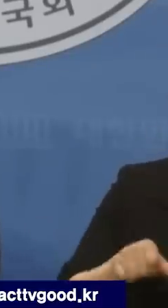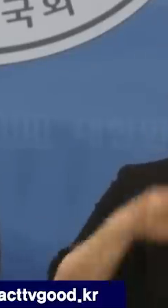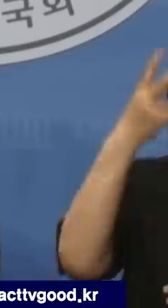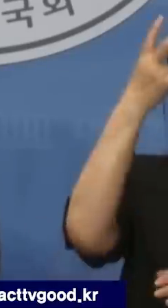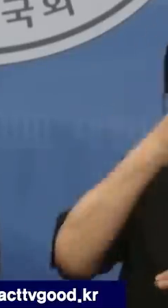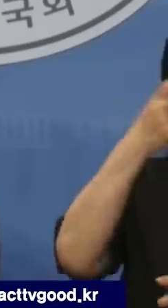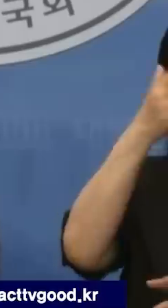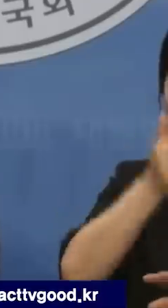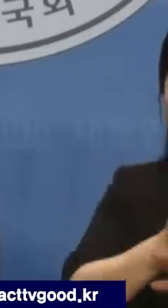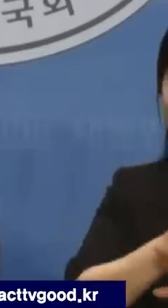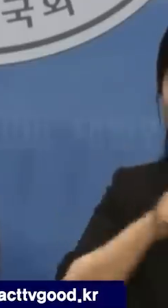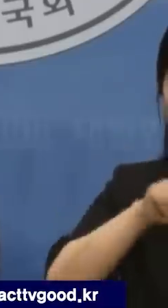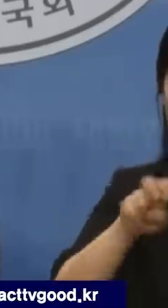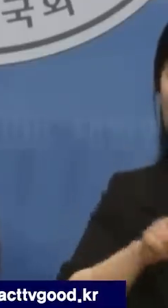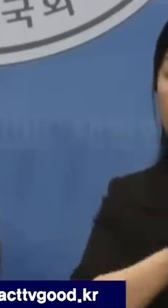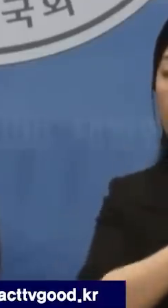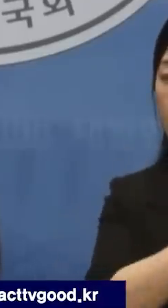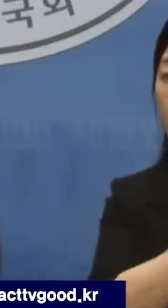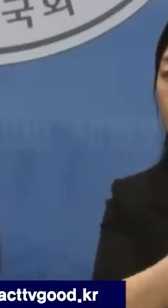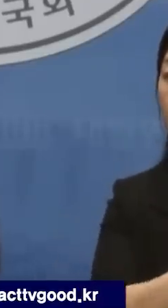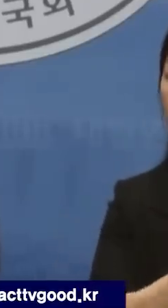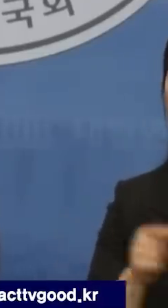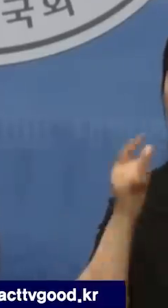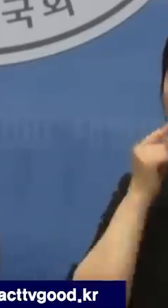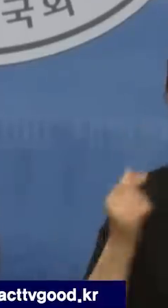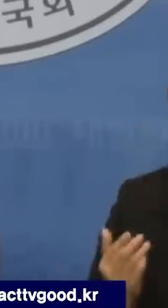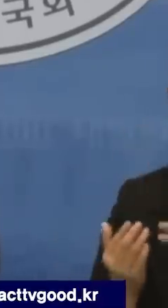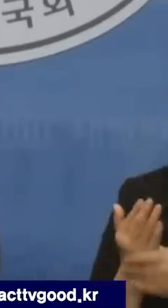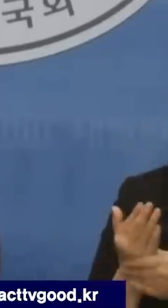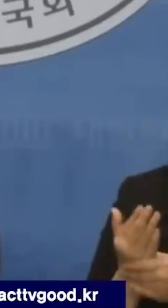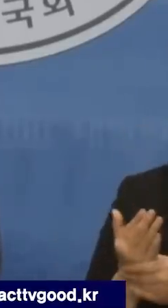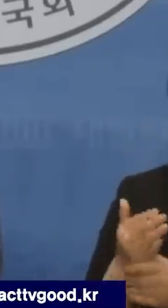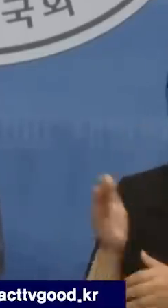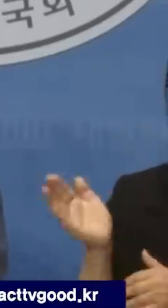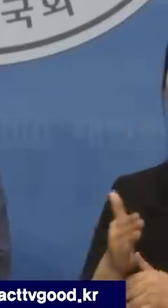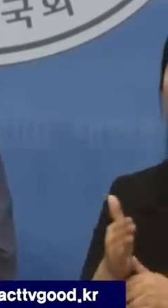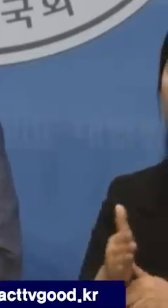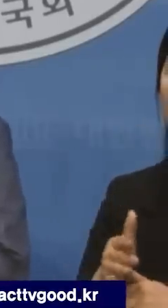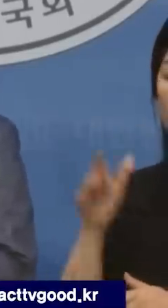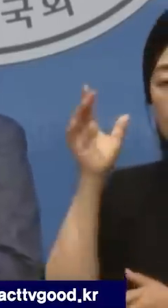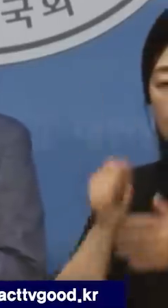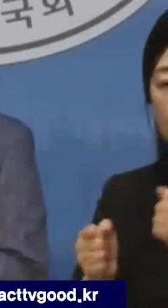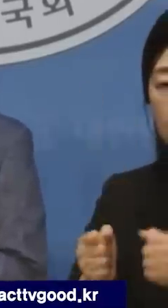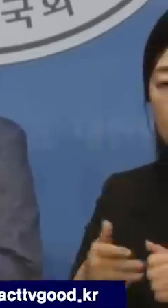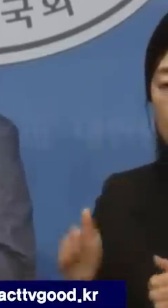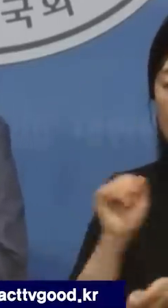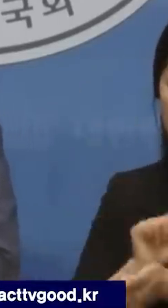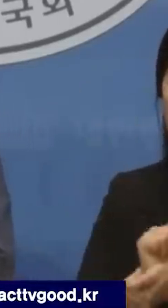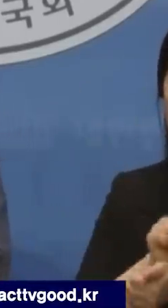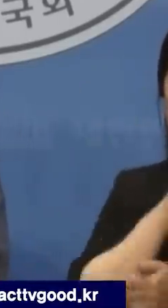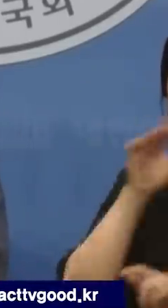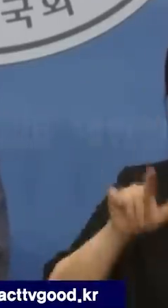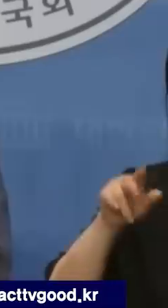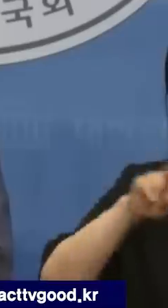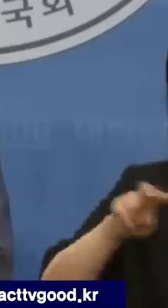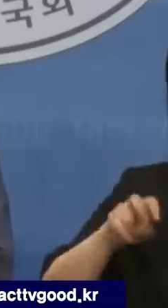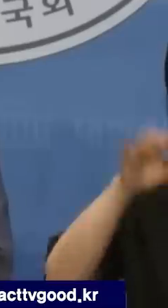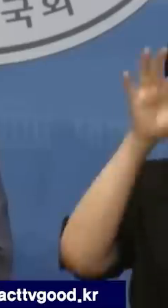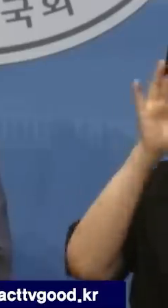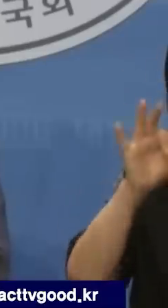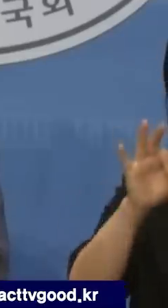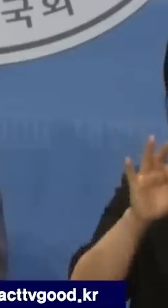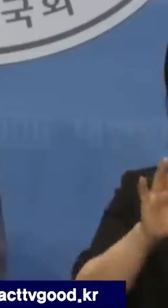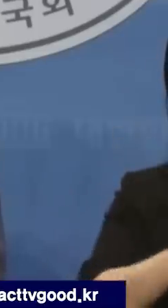결과를 분석해 발표한 일본산 농수축산물 방사능 오염 실태 분석 보고서에